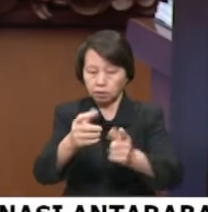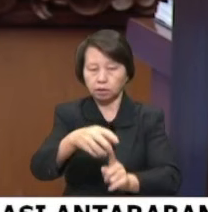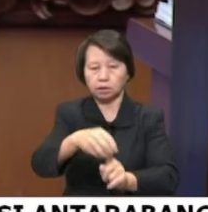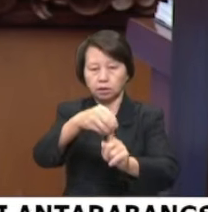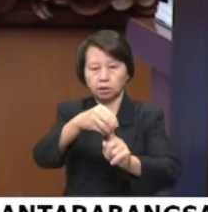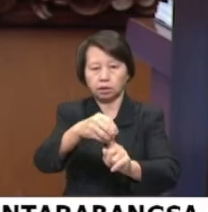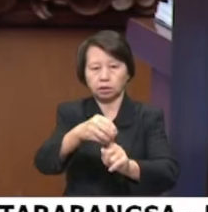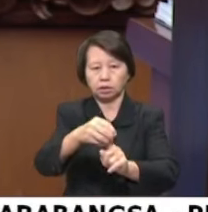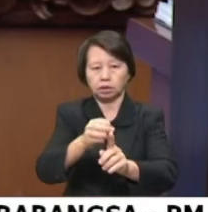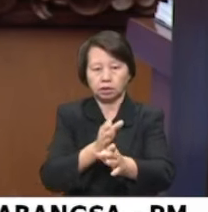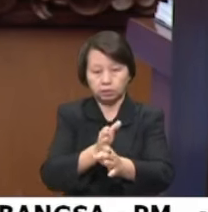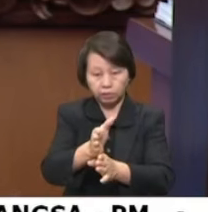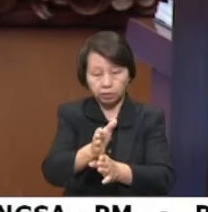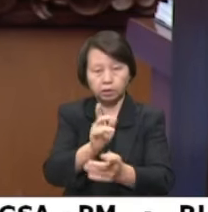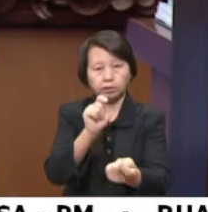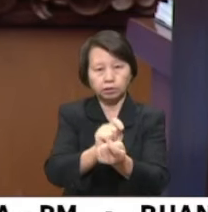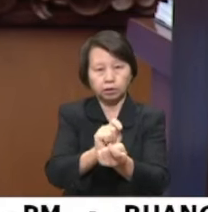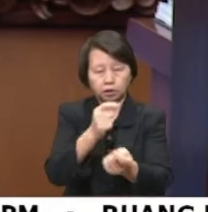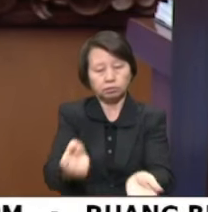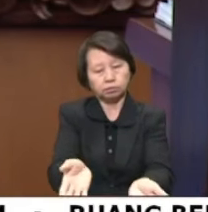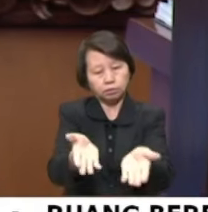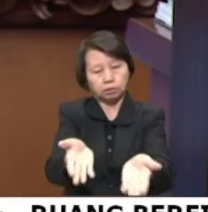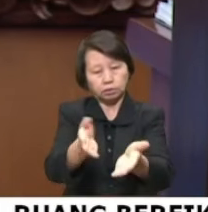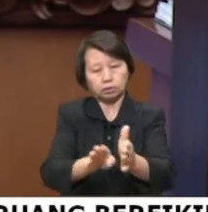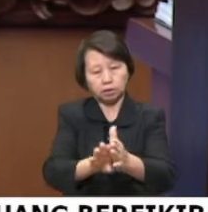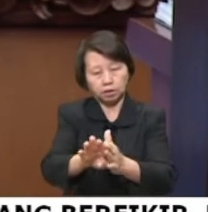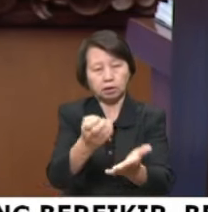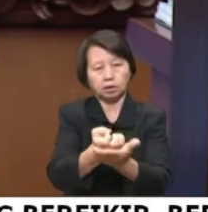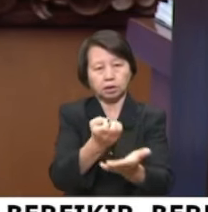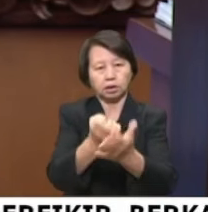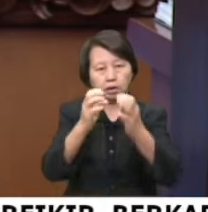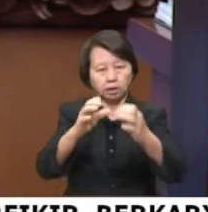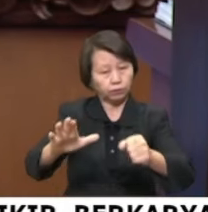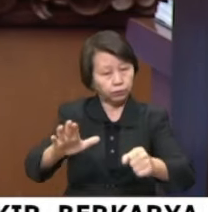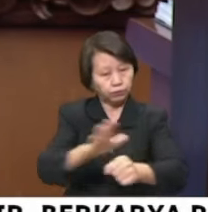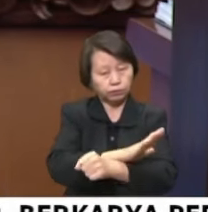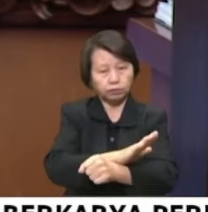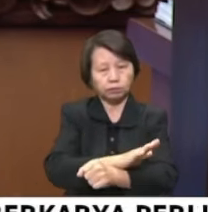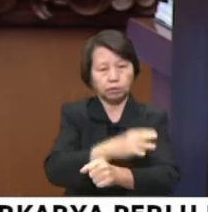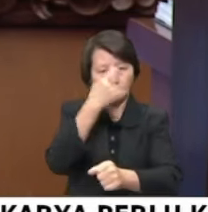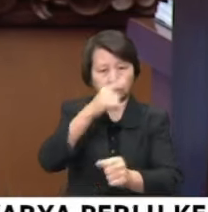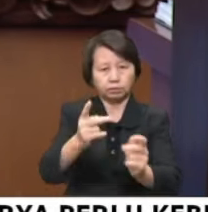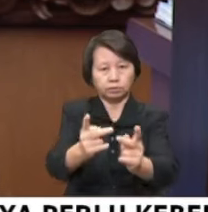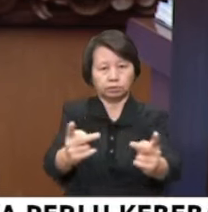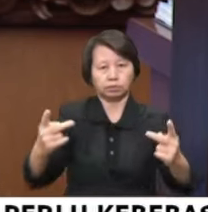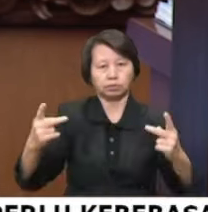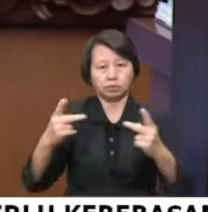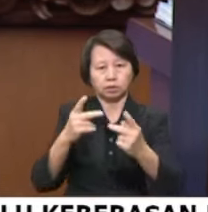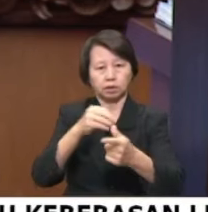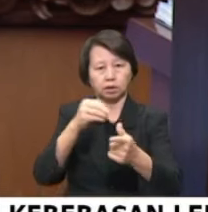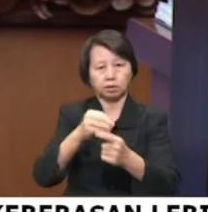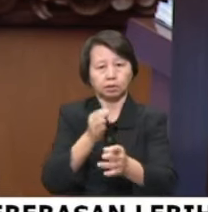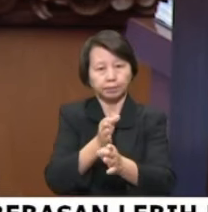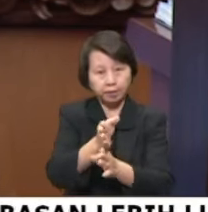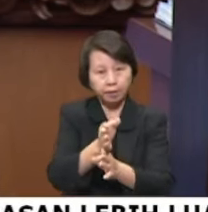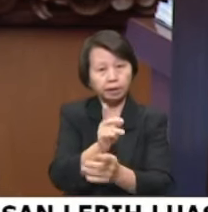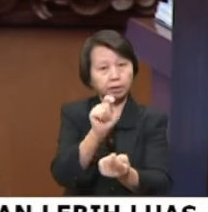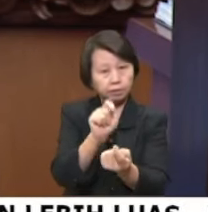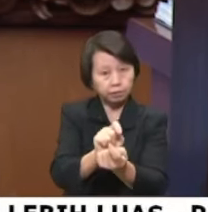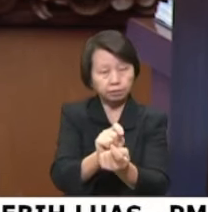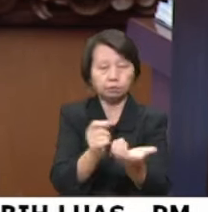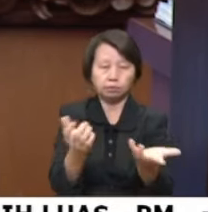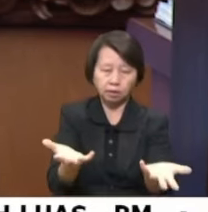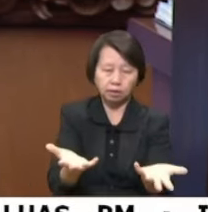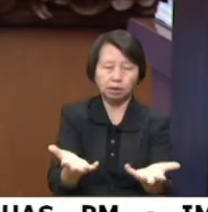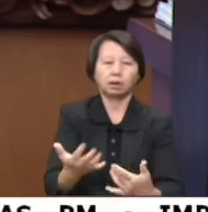atau golongan tertentu bagi menggalakkan pertumbuhan ekonomi secara menyeluruh atau spesifik untuk kawasan atau bidang tertentu. Oleh yang